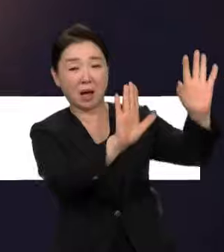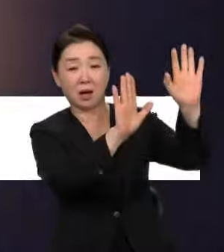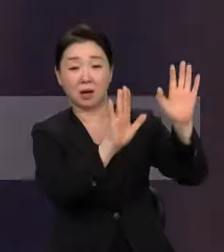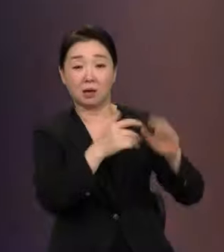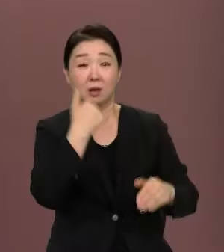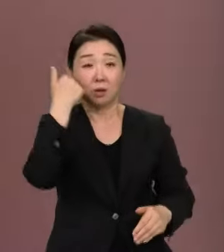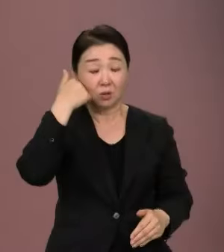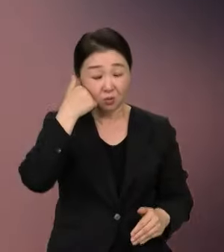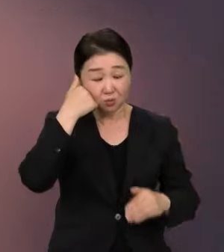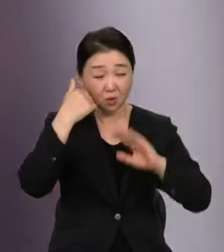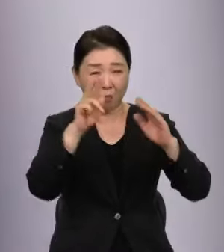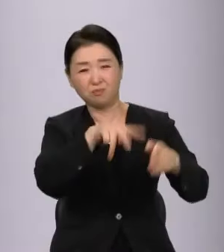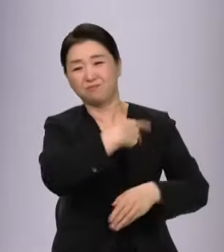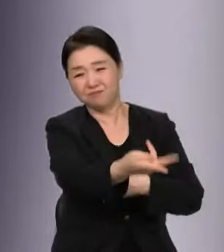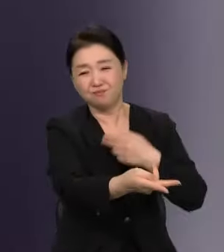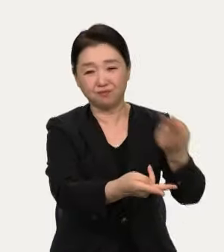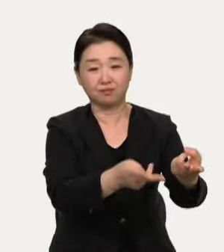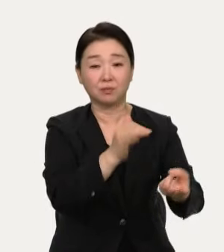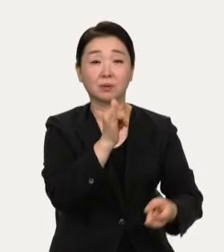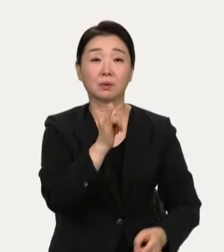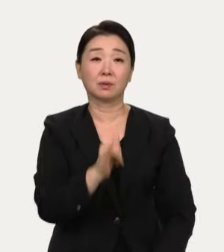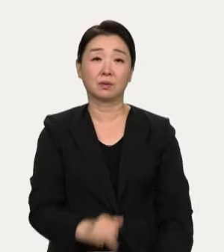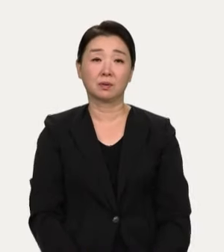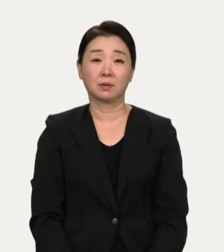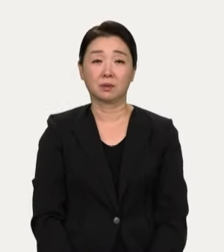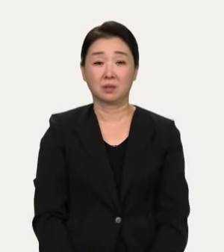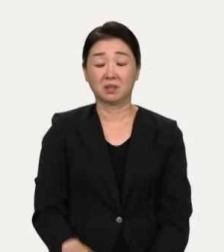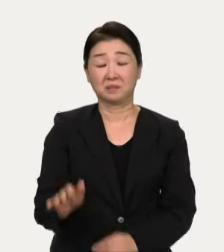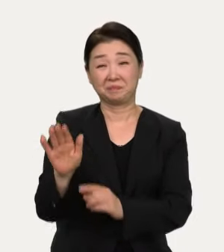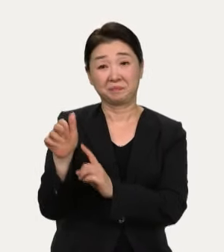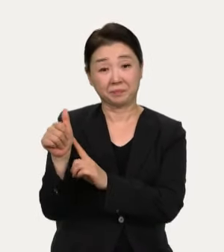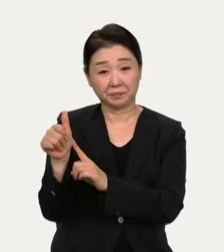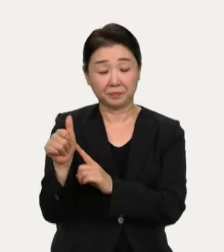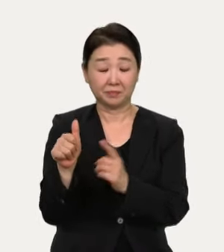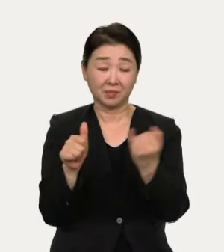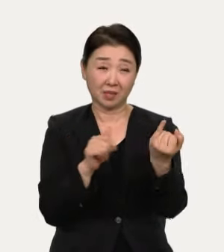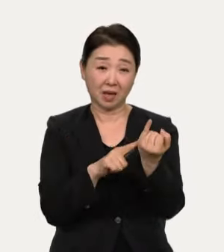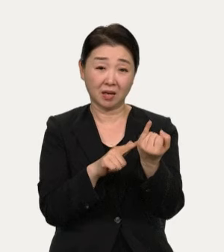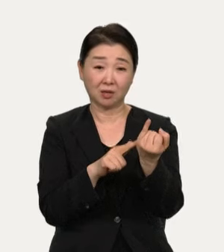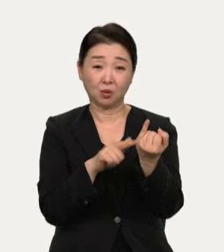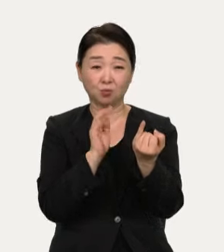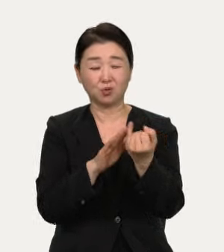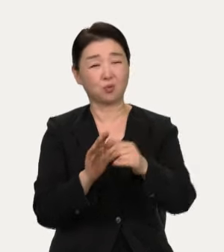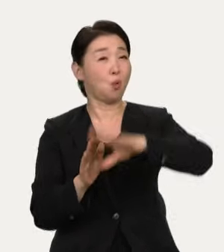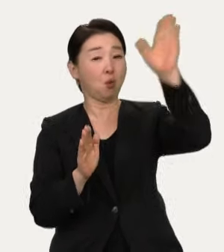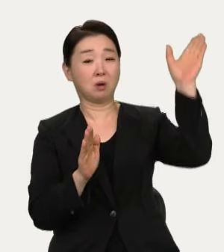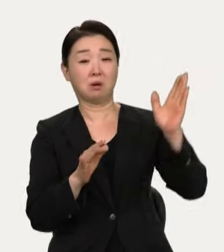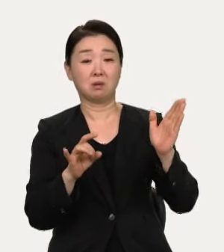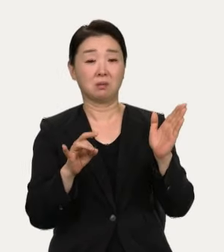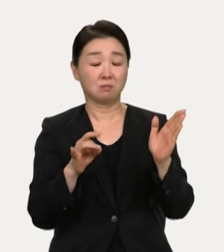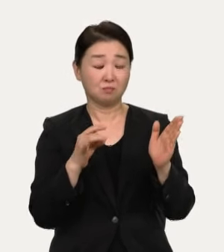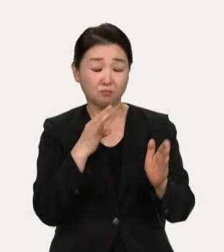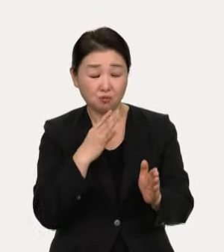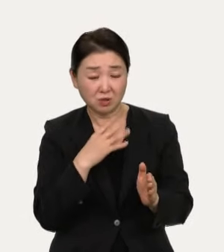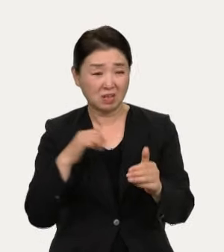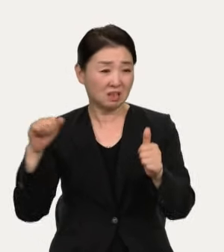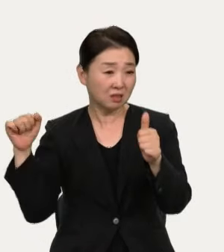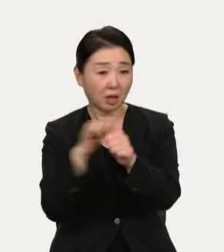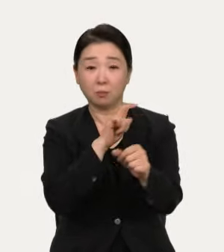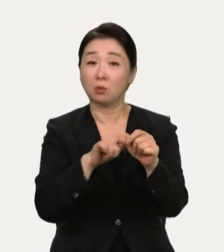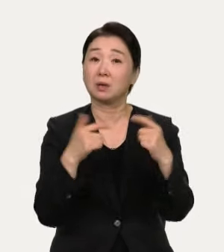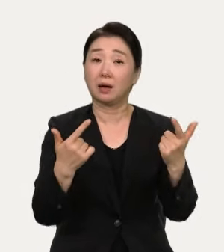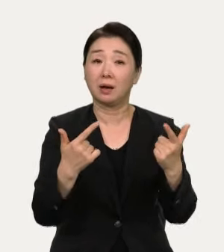팬들은 옆으로 나가 떨어집니다. B씨는 A양의 손을 위쪽으로 올렸을 뿐 때릴 의도는 없었다고